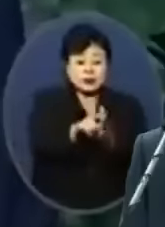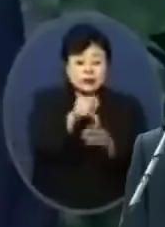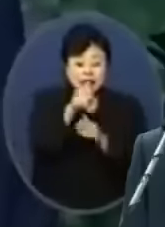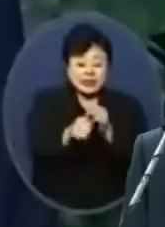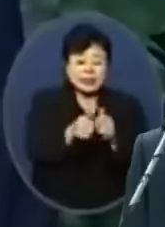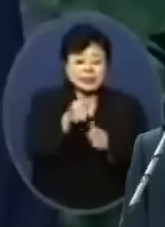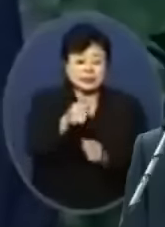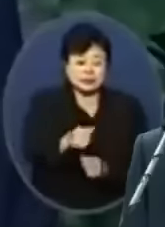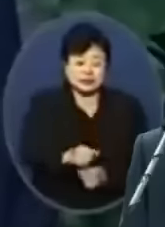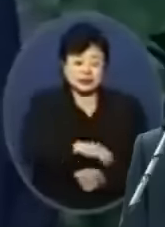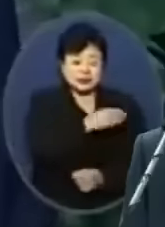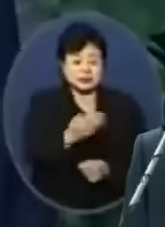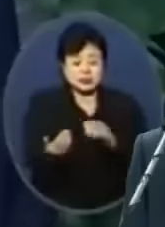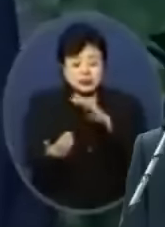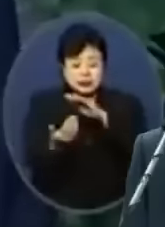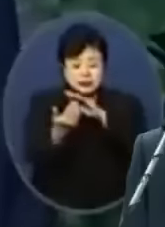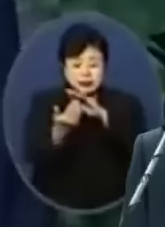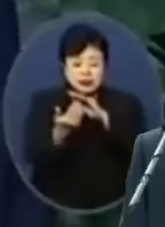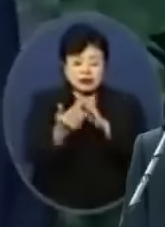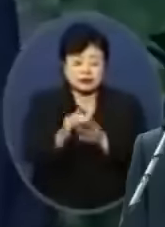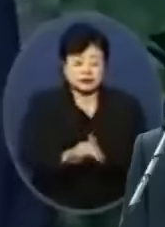하나님의 전지하심과 전능하심과